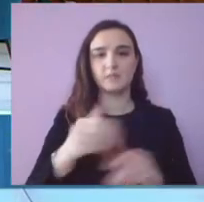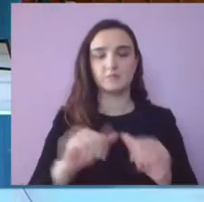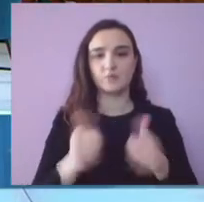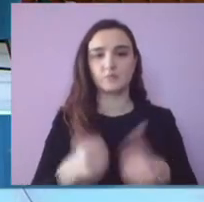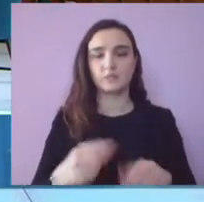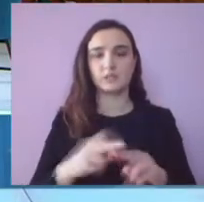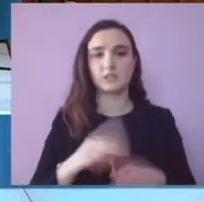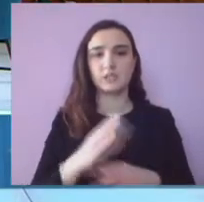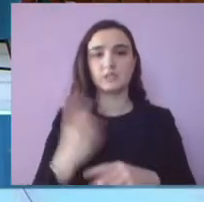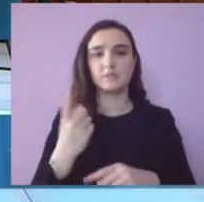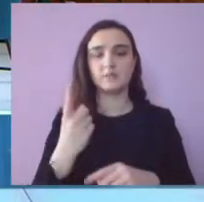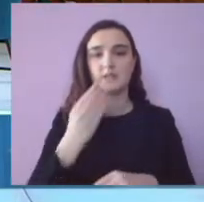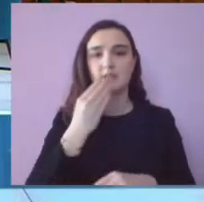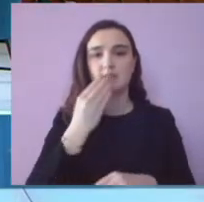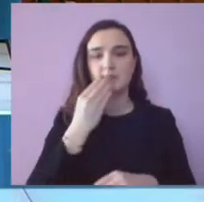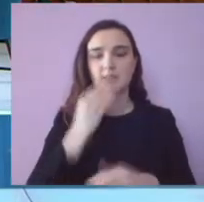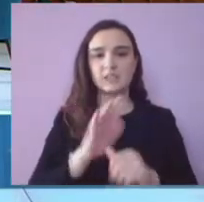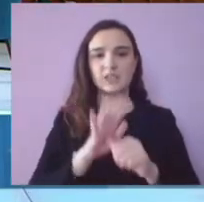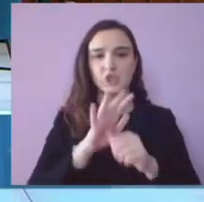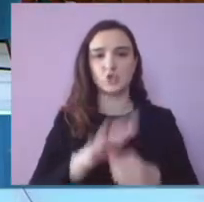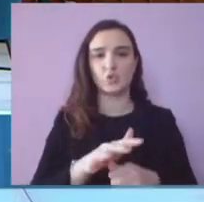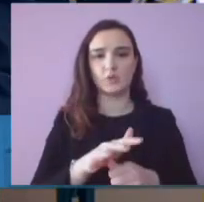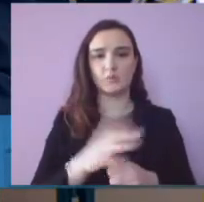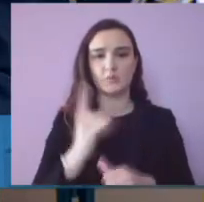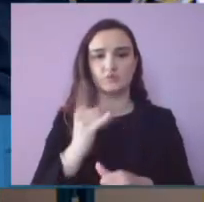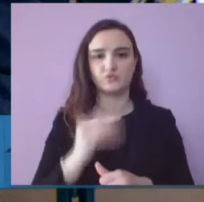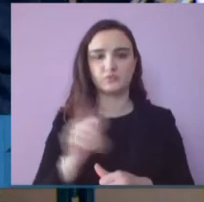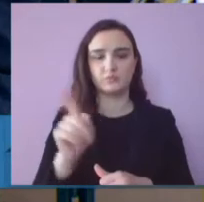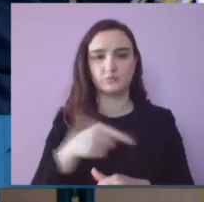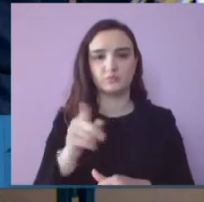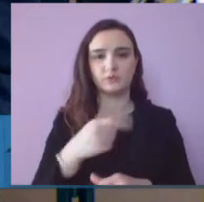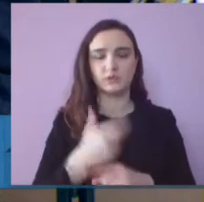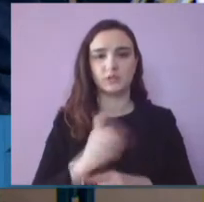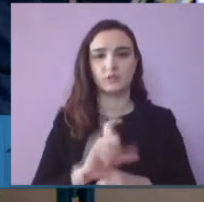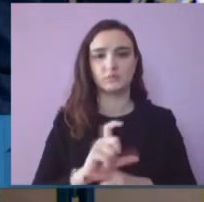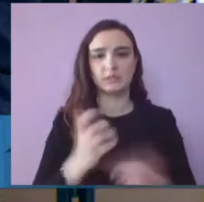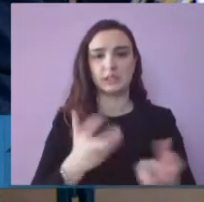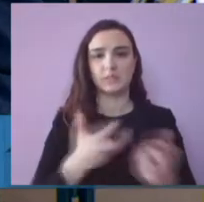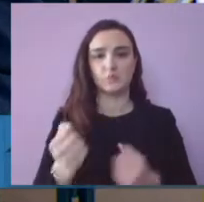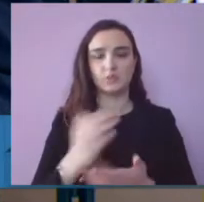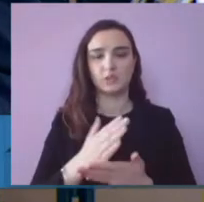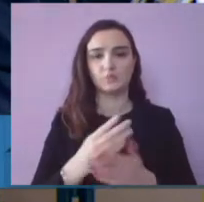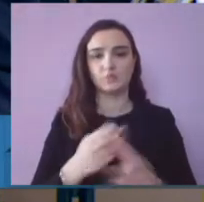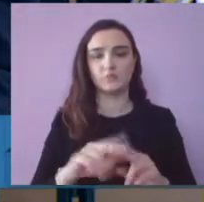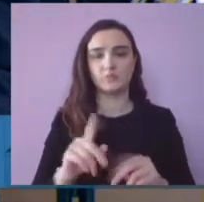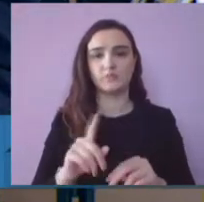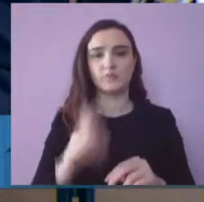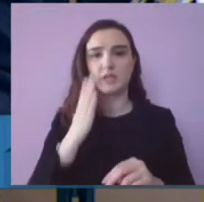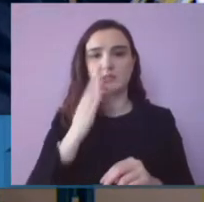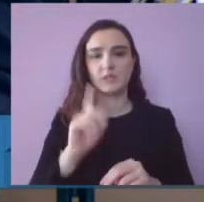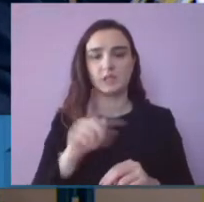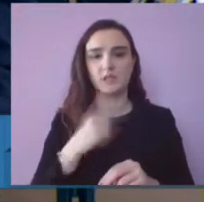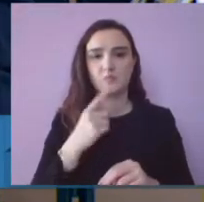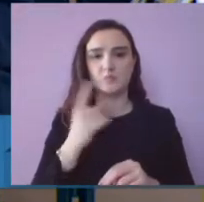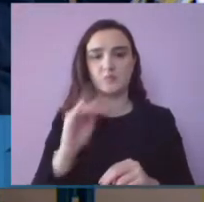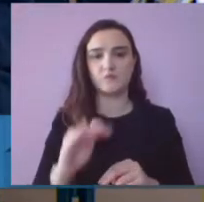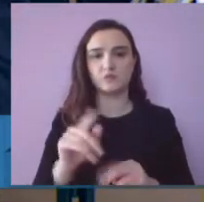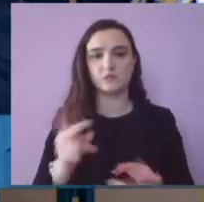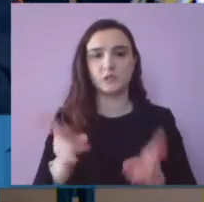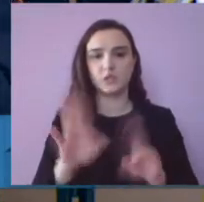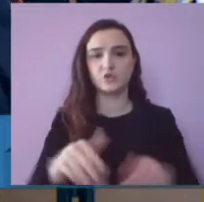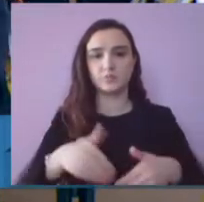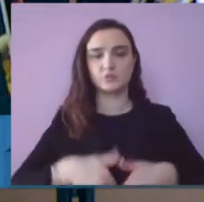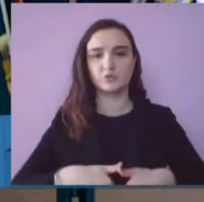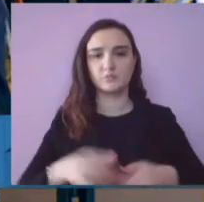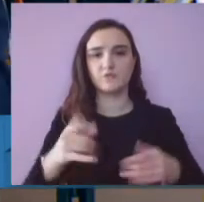პირველი, კვებითი ზეწოლა. დიახ. რომელიც ძალიან მიღებულია, იმიტომ რომ ვაიმე რას ლაპარაკობ, ბავშვი დარჩა მშიერი. ბავშვი